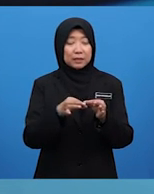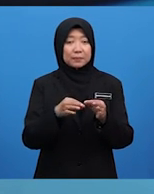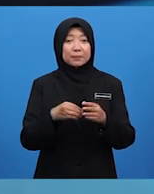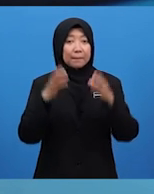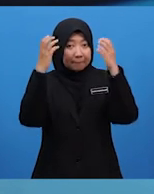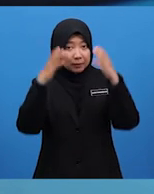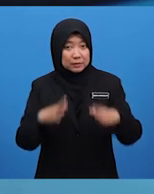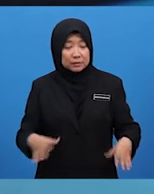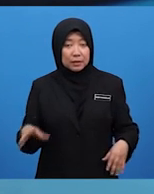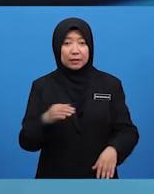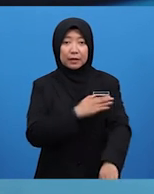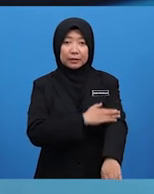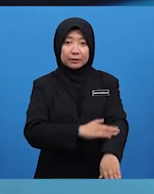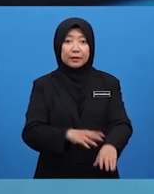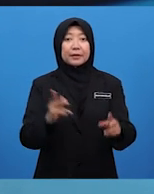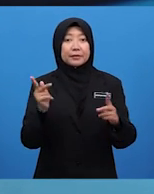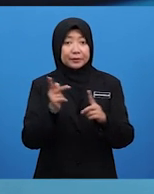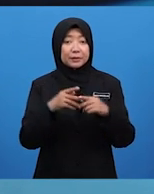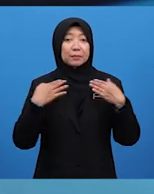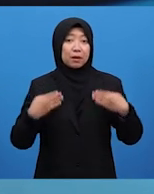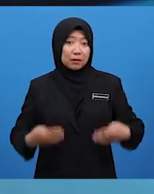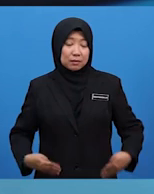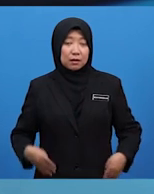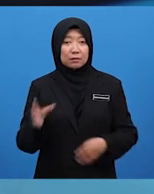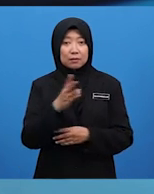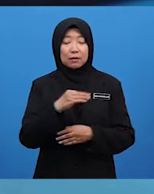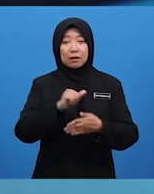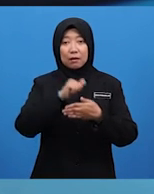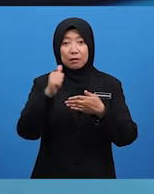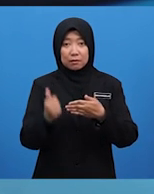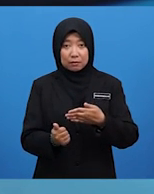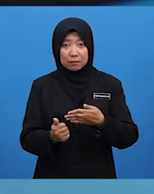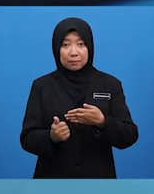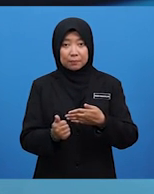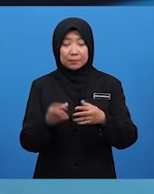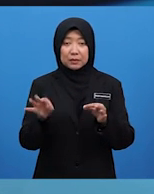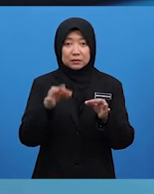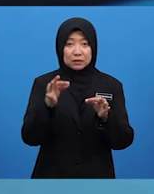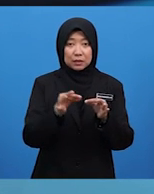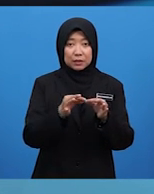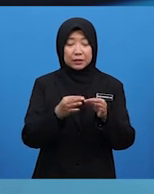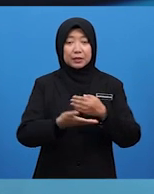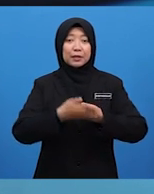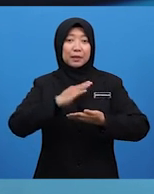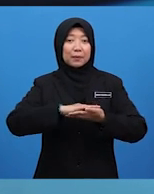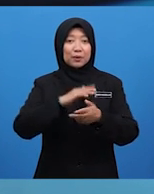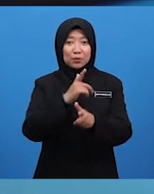dan lengan ke badan. Dan akhir sekali, menjahit kelepek lurus.